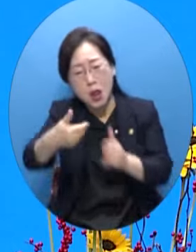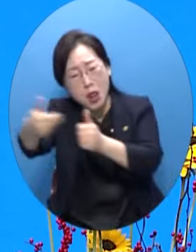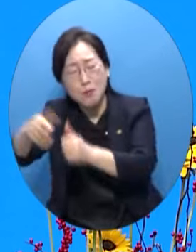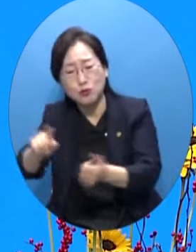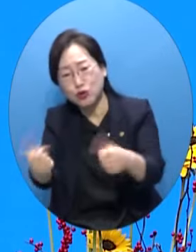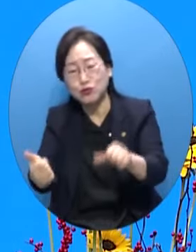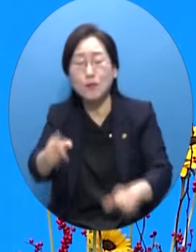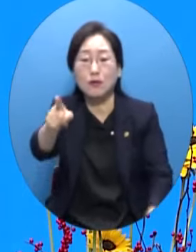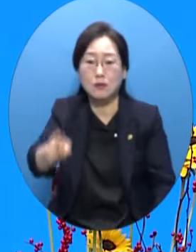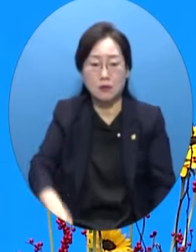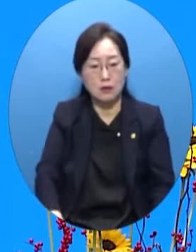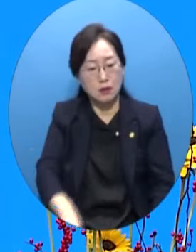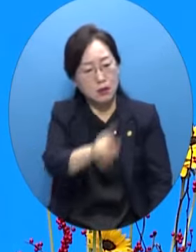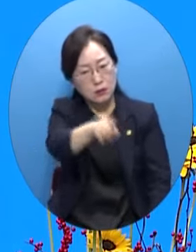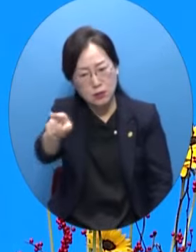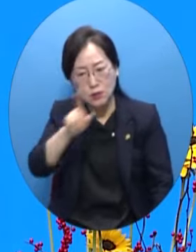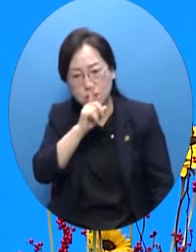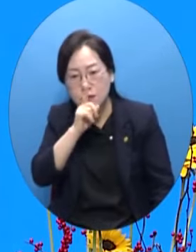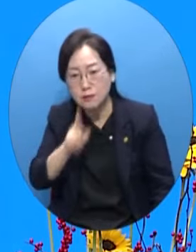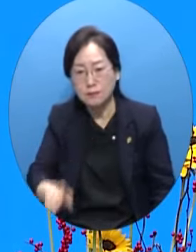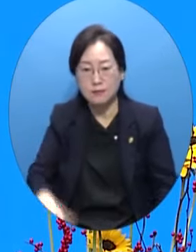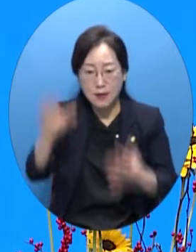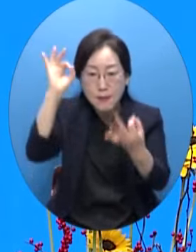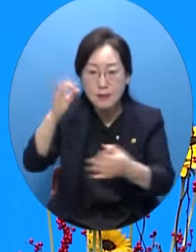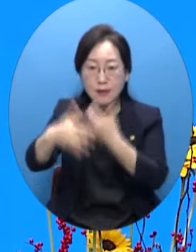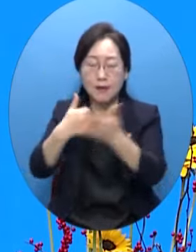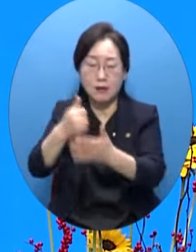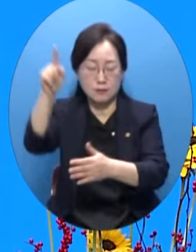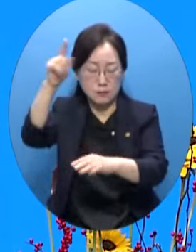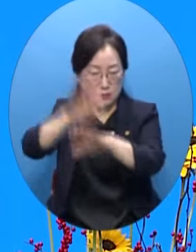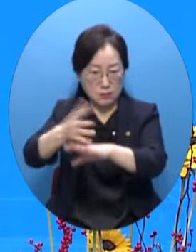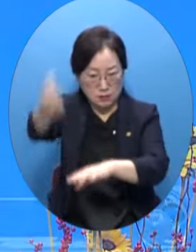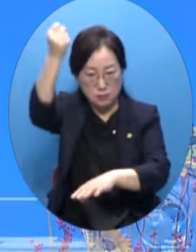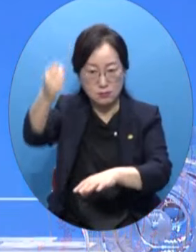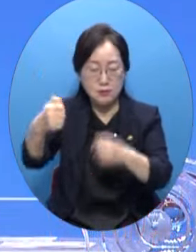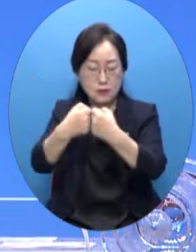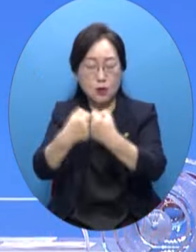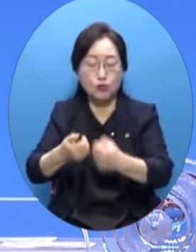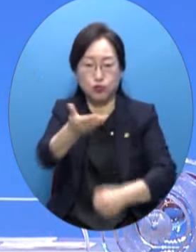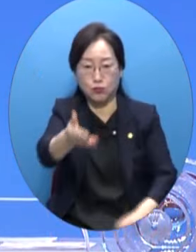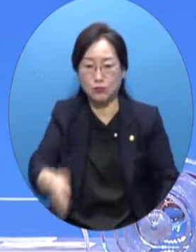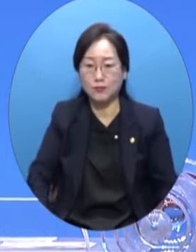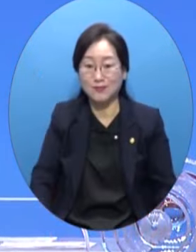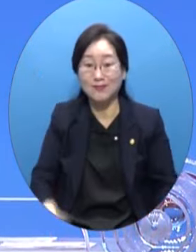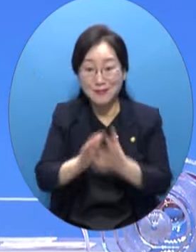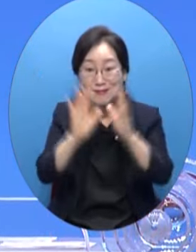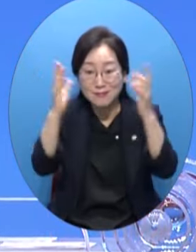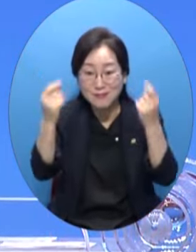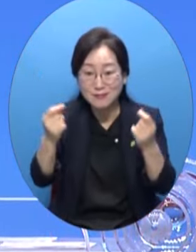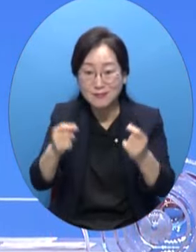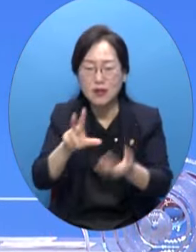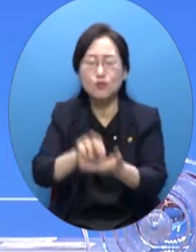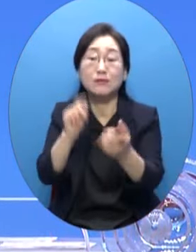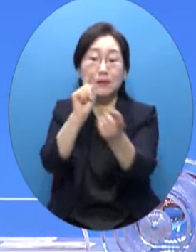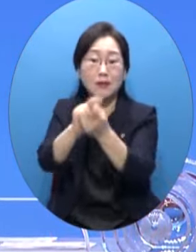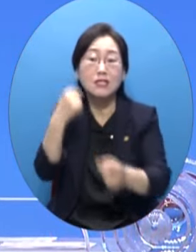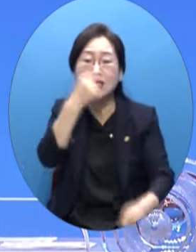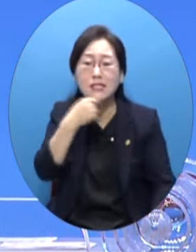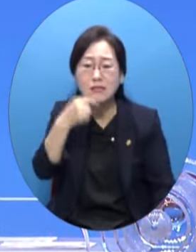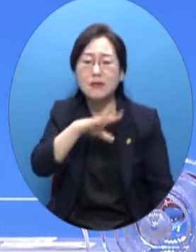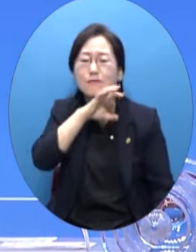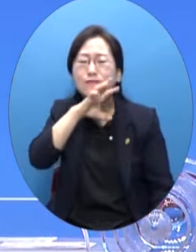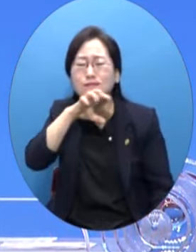보고 잠잠해라 가만히 있어라 하나님께서 너를 위해서 싸우실 것이다. 할렐루야. 문제를 만나면 우리 입에서